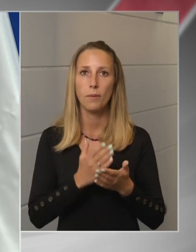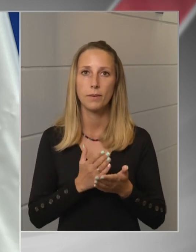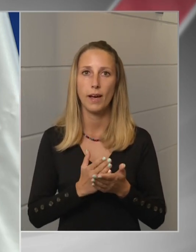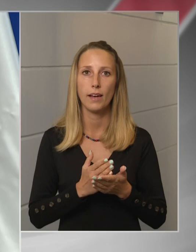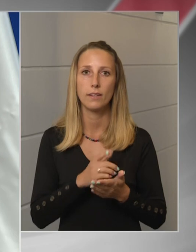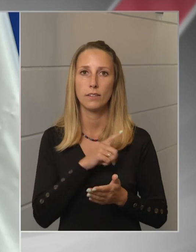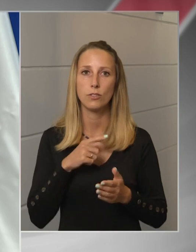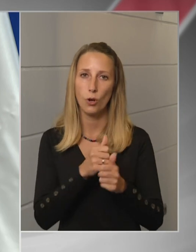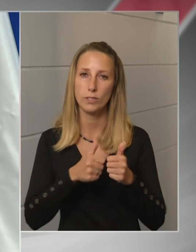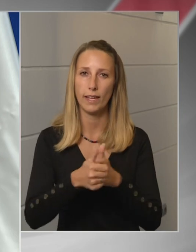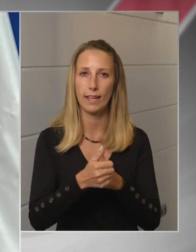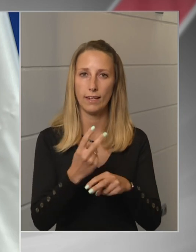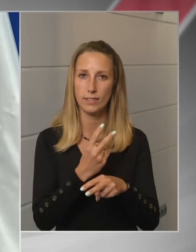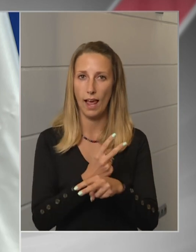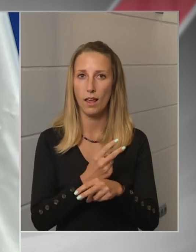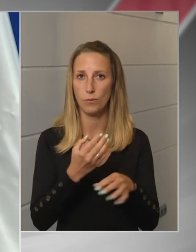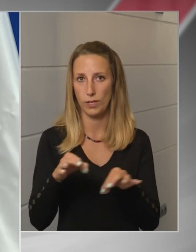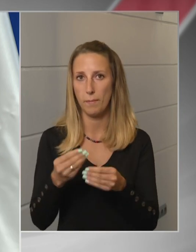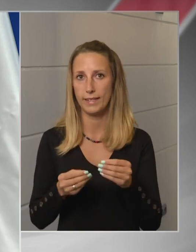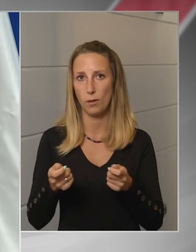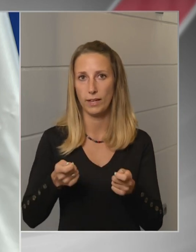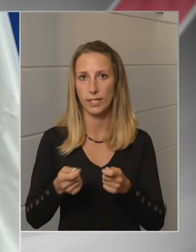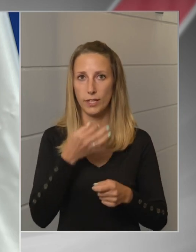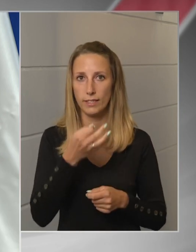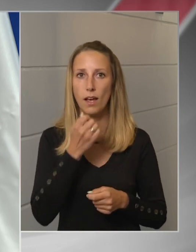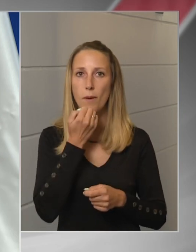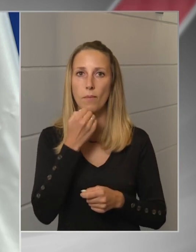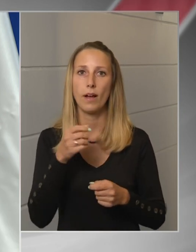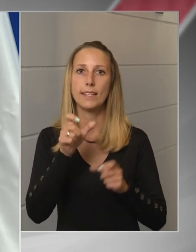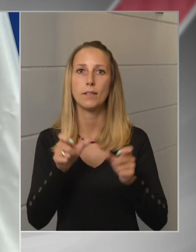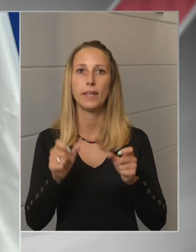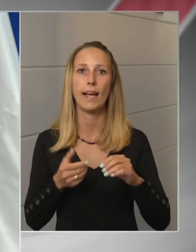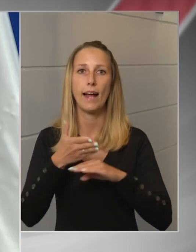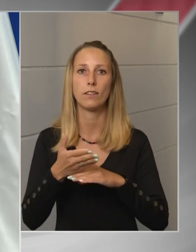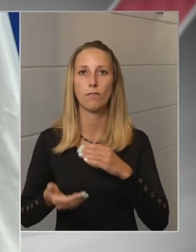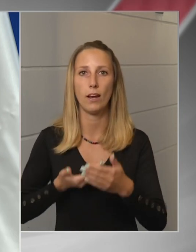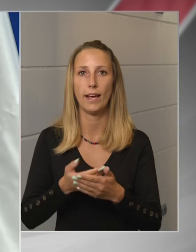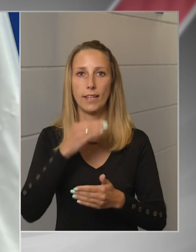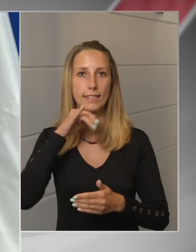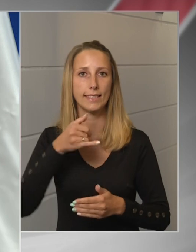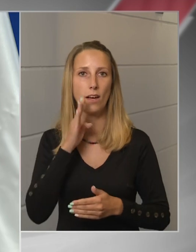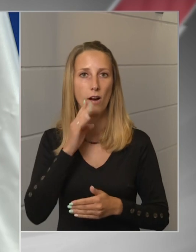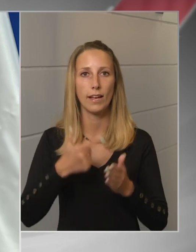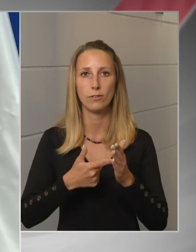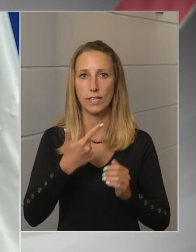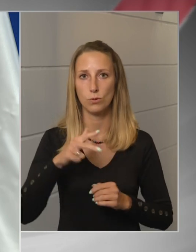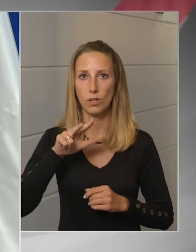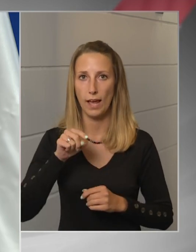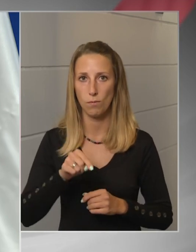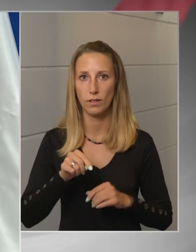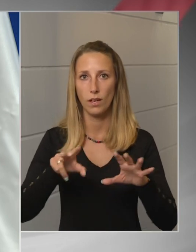csak közvetetten az államügyemel egy szabályozási kérdés, magánszemélyek által felállított eszélye a 2023-ban